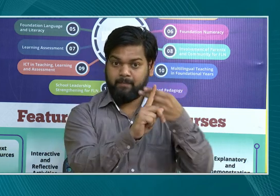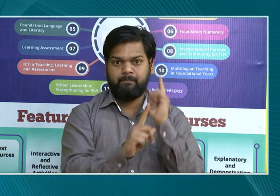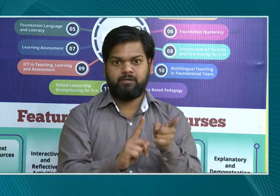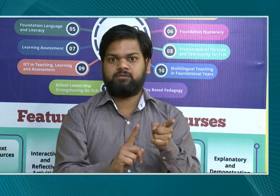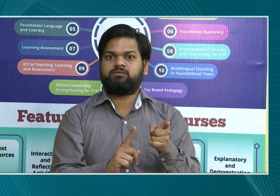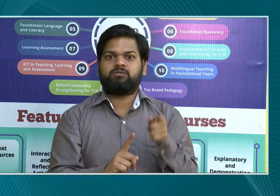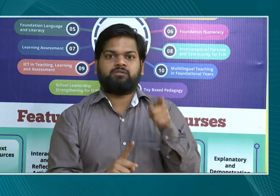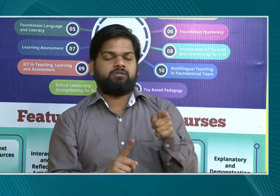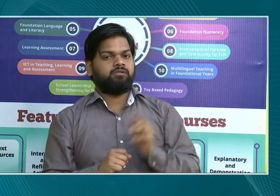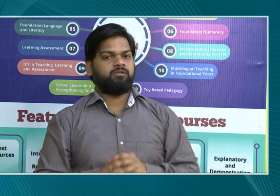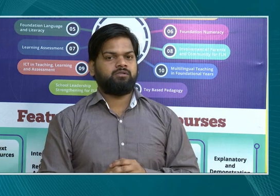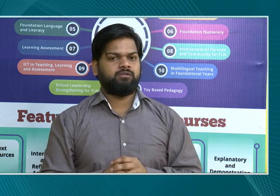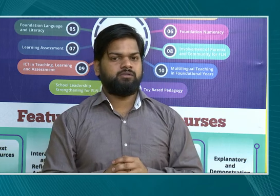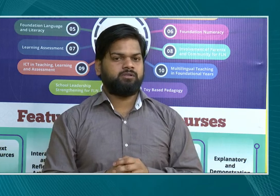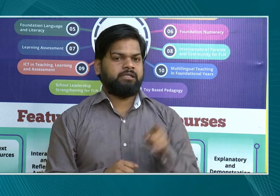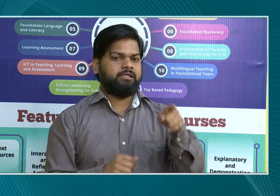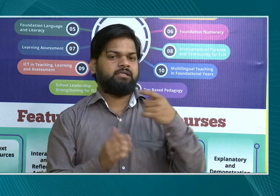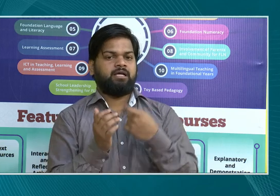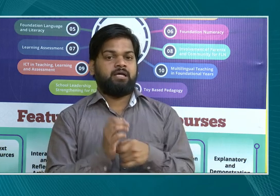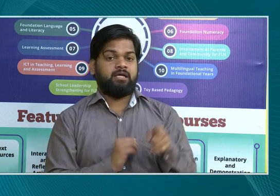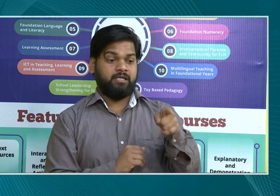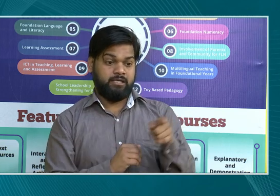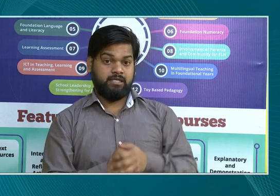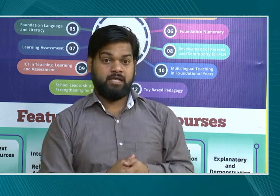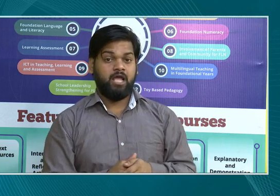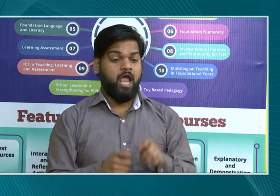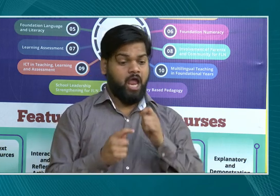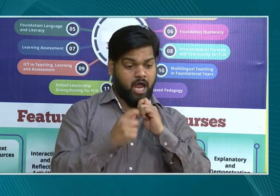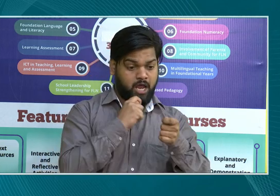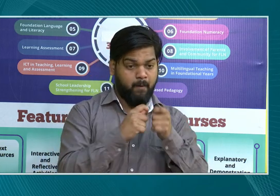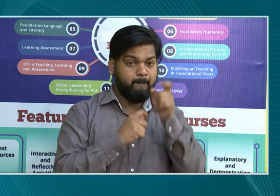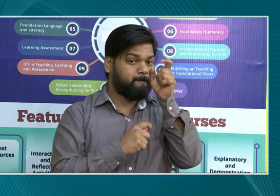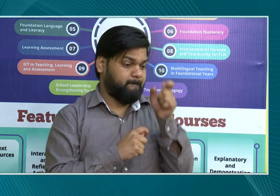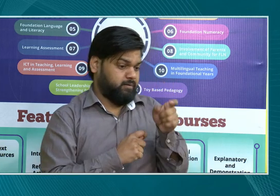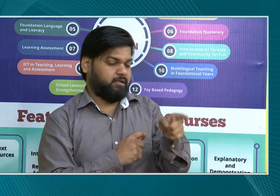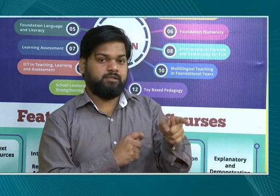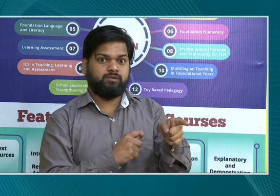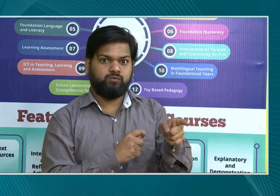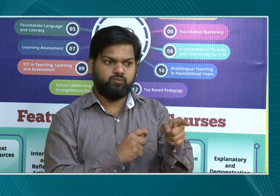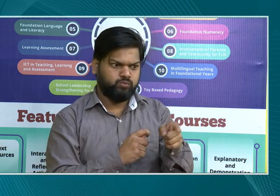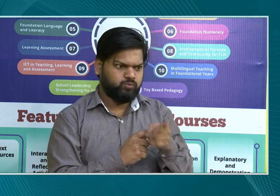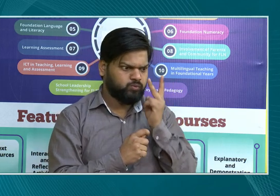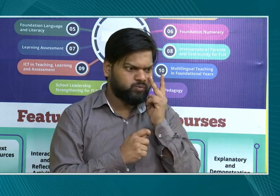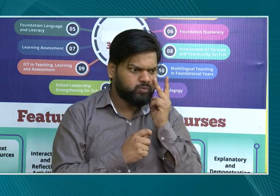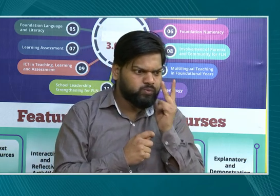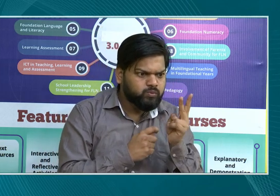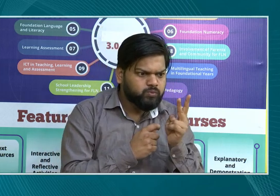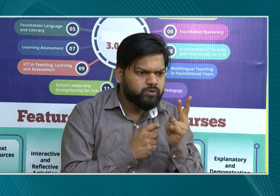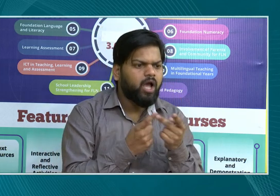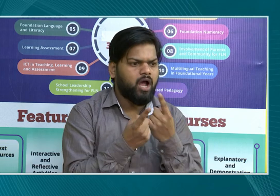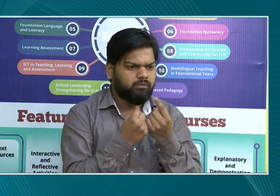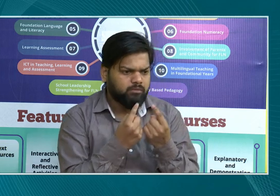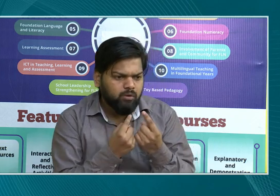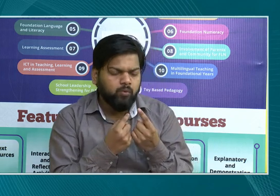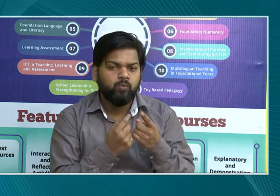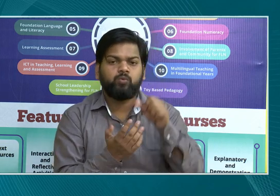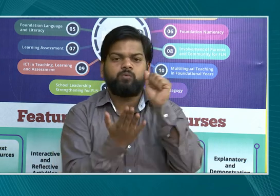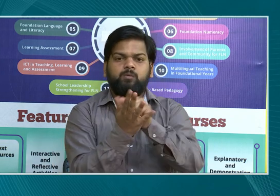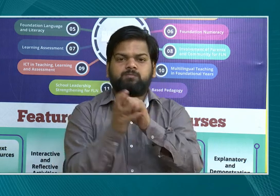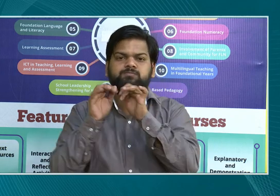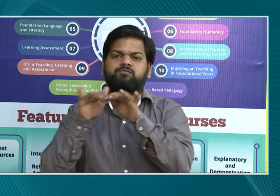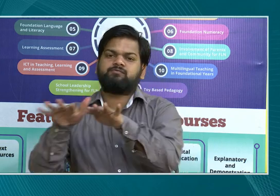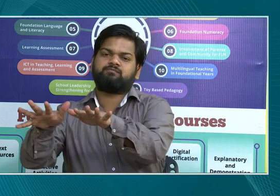रिपोर्टर्स का अर्थ है की एक रिपोर्ट के माध्यम से किसी लेख की जो है प्रस्तुति हो तो रिपोथर जो है